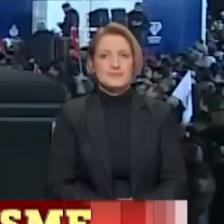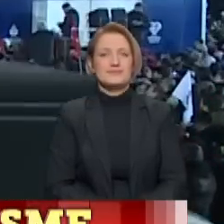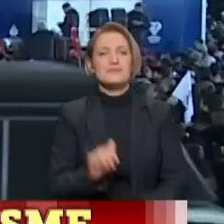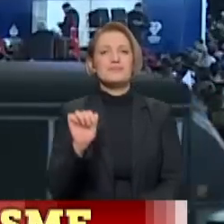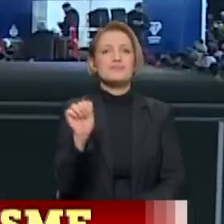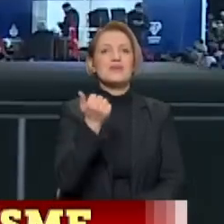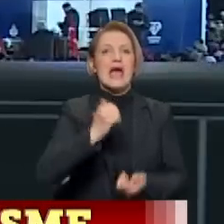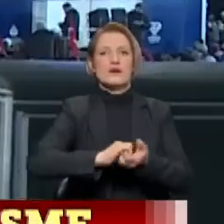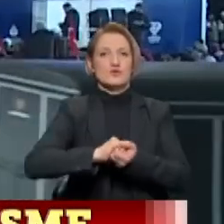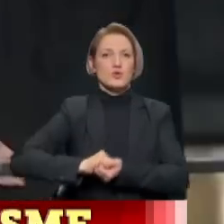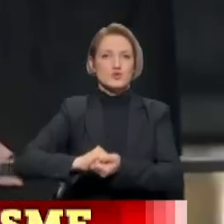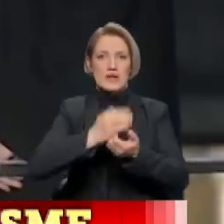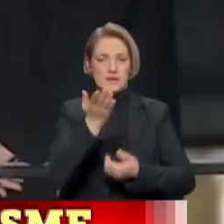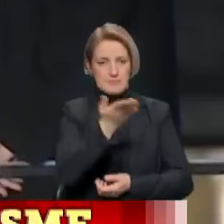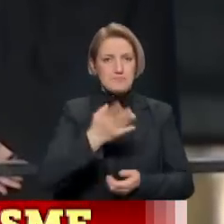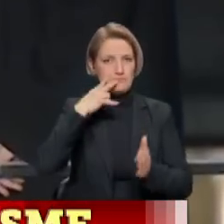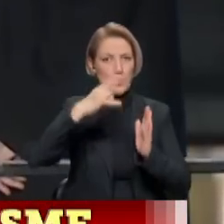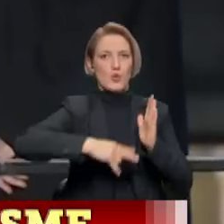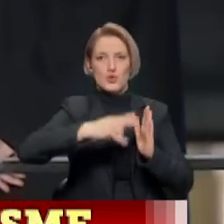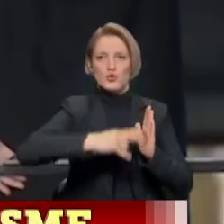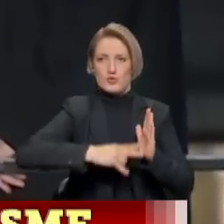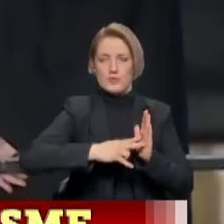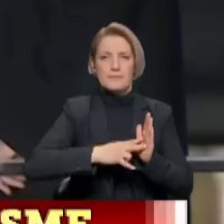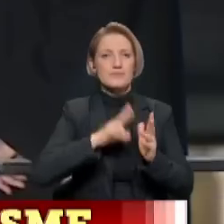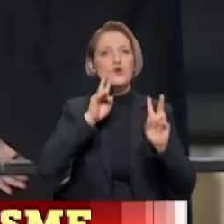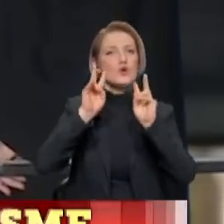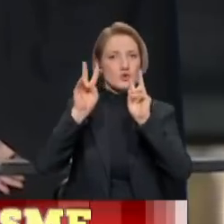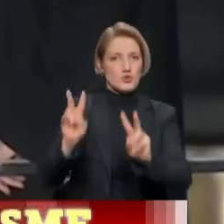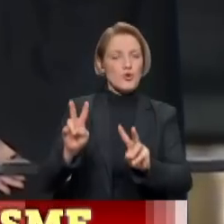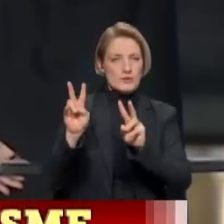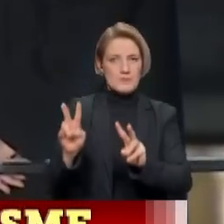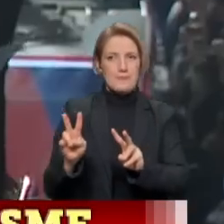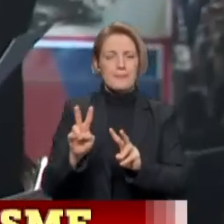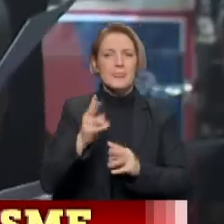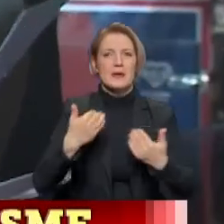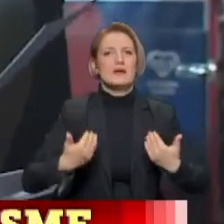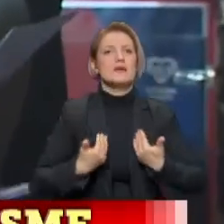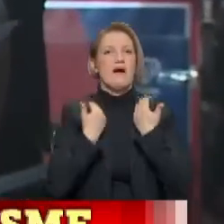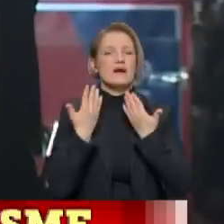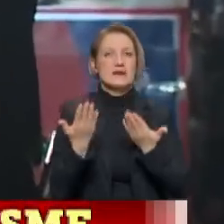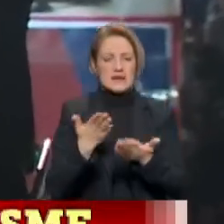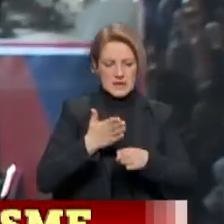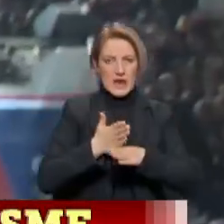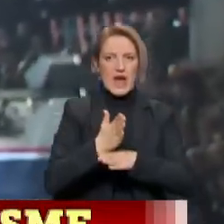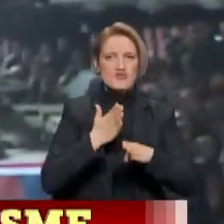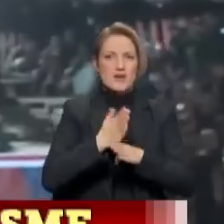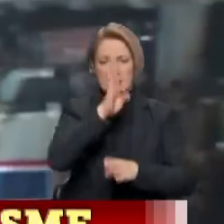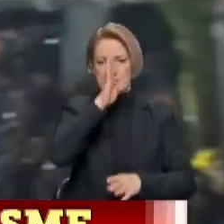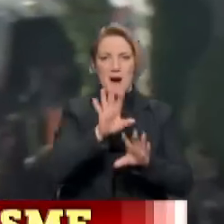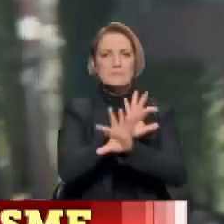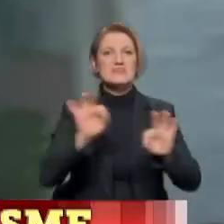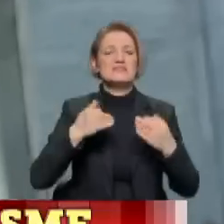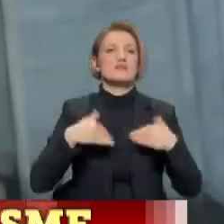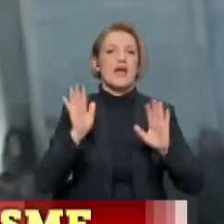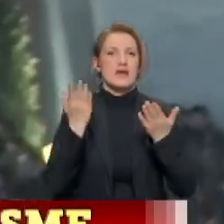dinleyin. Değerli dostlar, okuyorum. Görüyoruz ki yargı gerçekten bağımsız